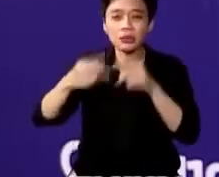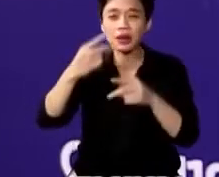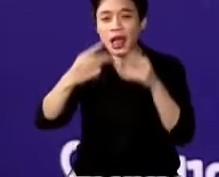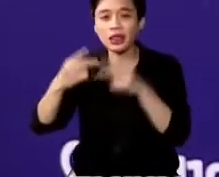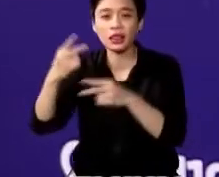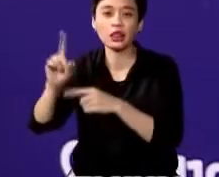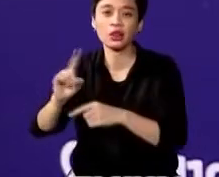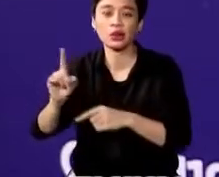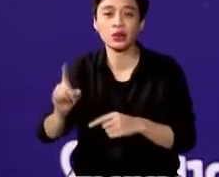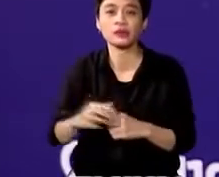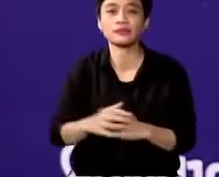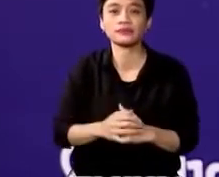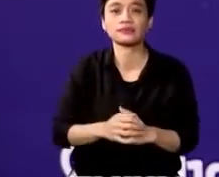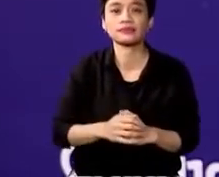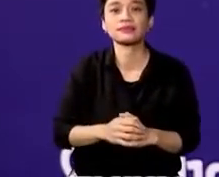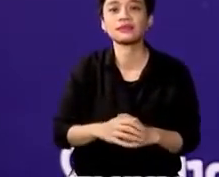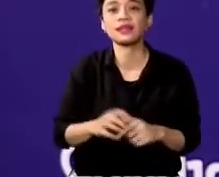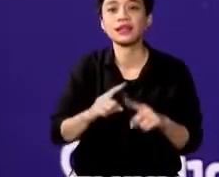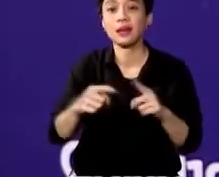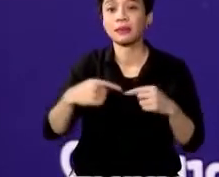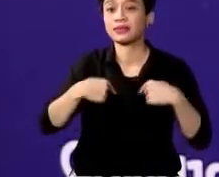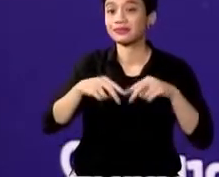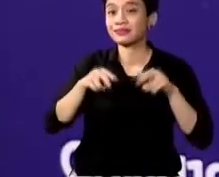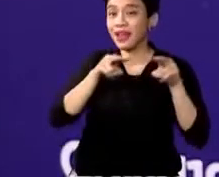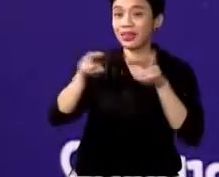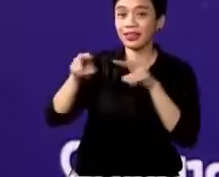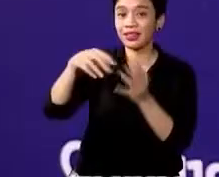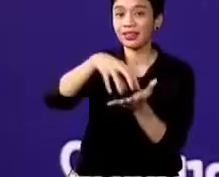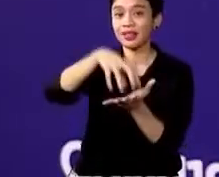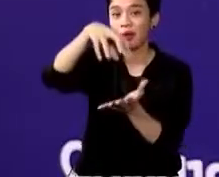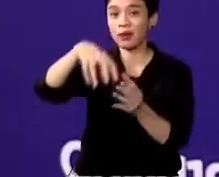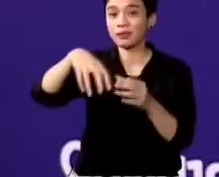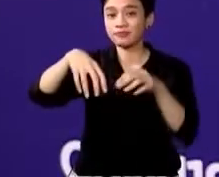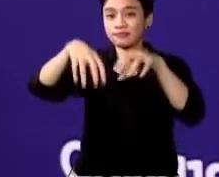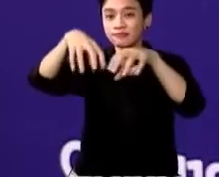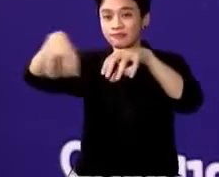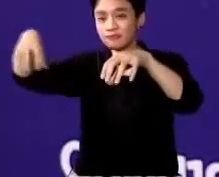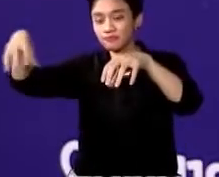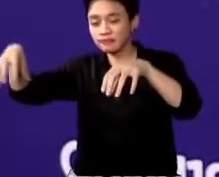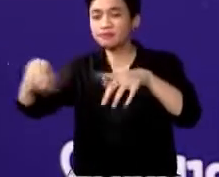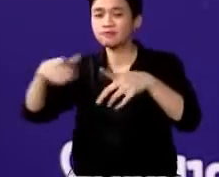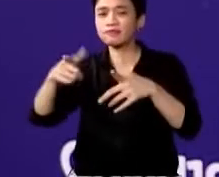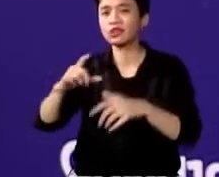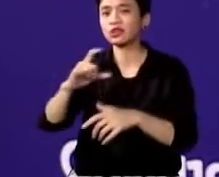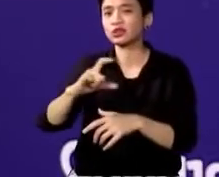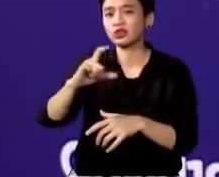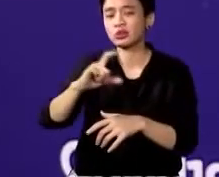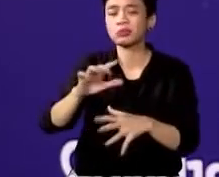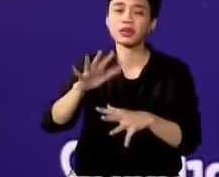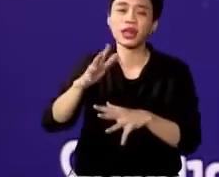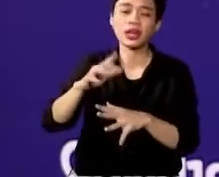ee ketersediaannya cukup cukup banyak di sini dia apa keterpakaiannya